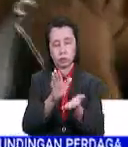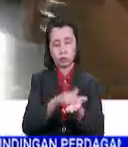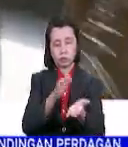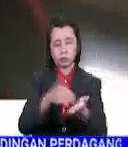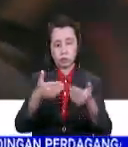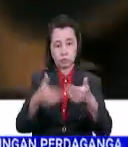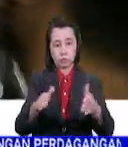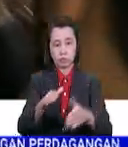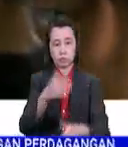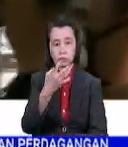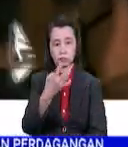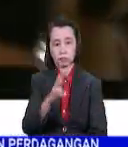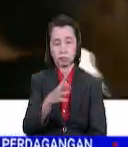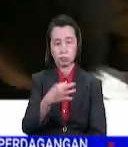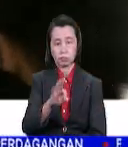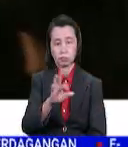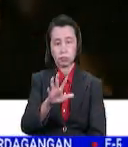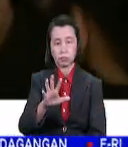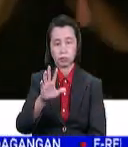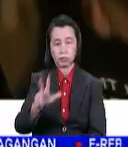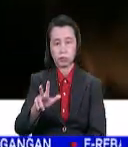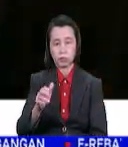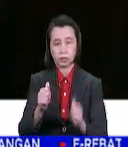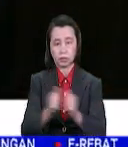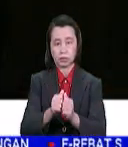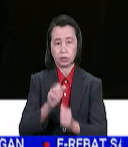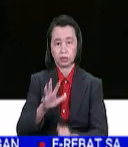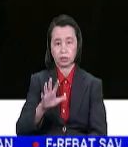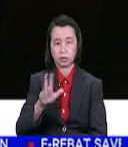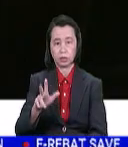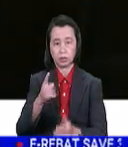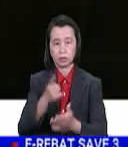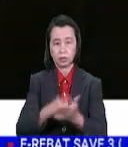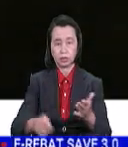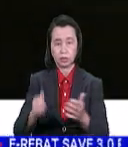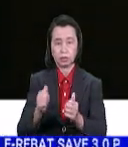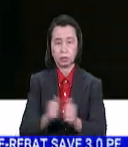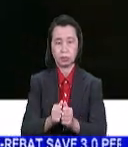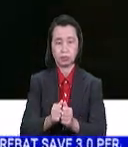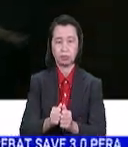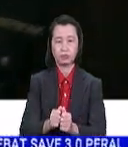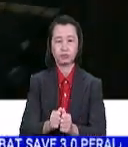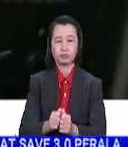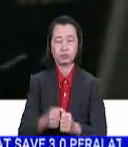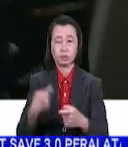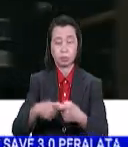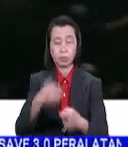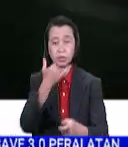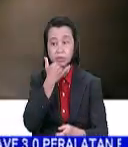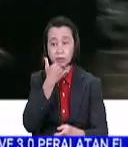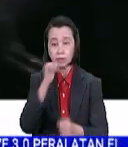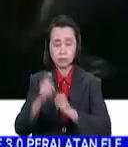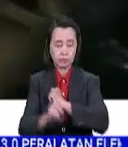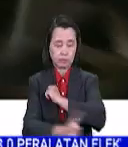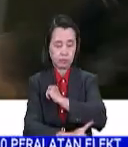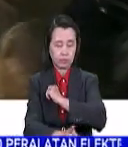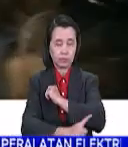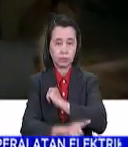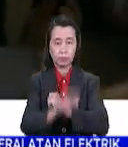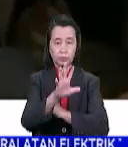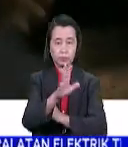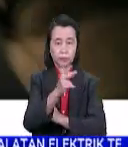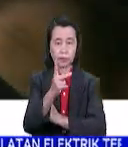Terbuka 1953 yang dibaca bersama Seksyen 34 Kanun Kesiksaan. Sabit kesalahan boleh dihukum denda